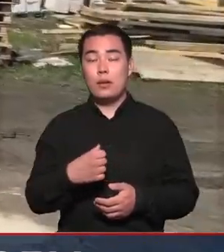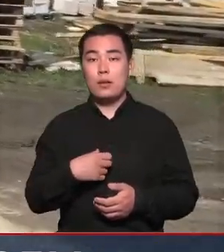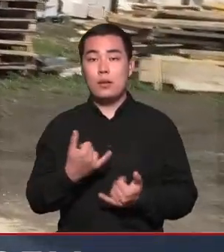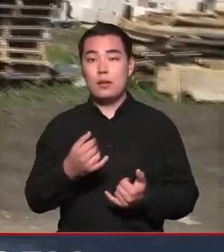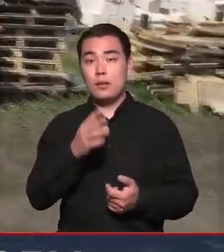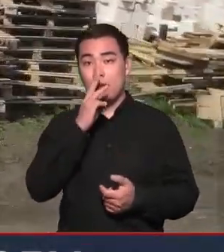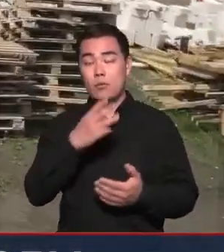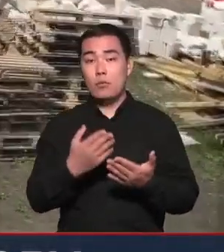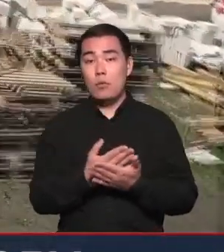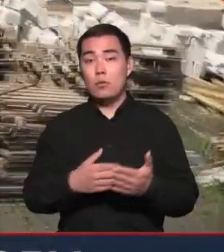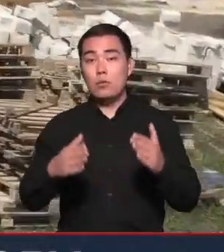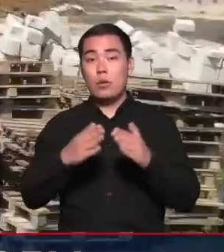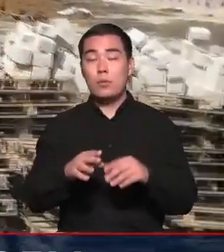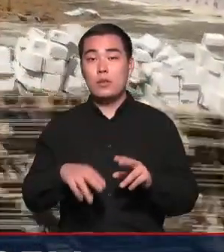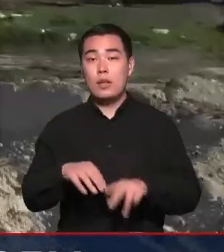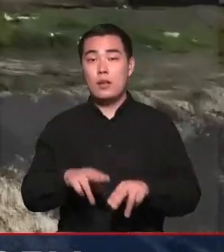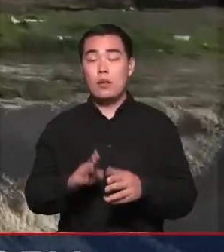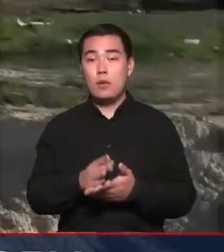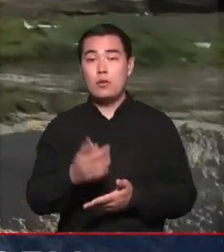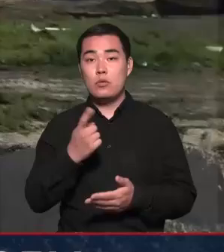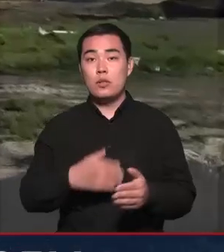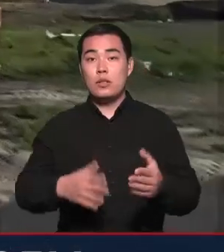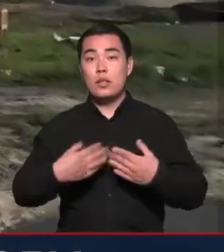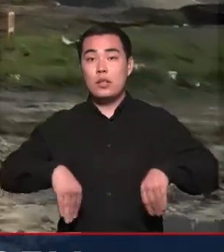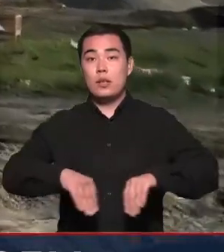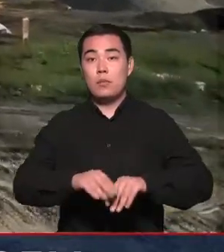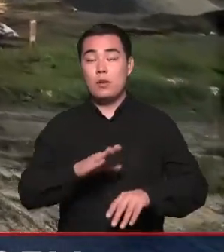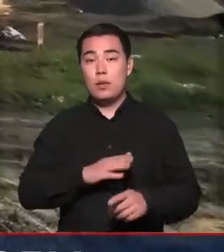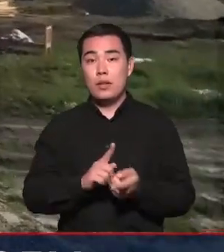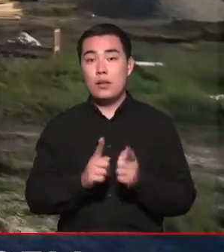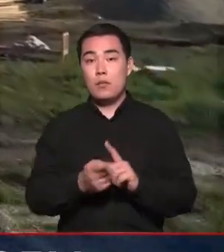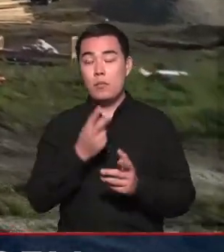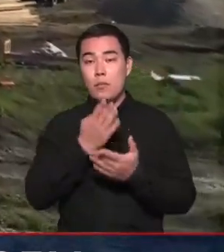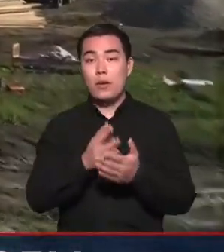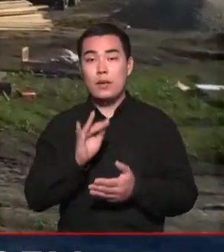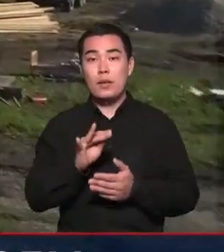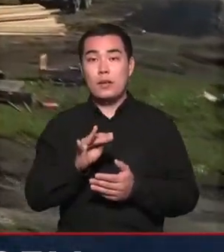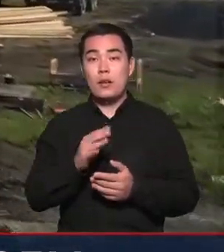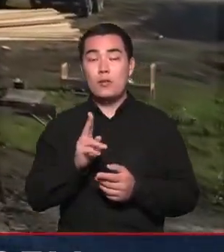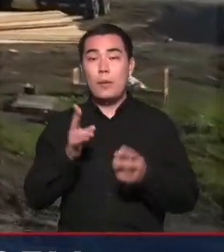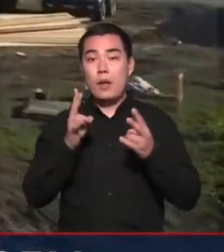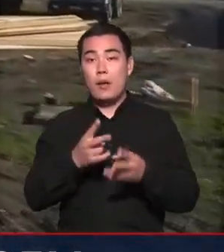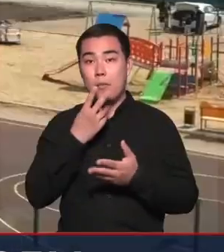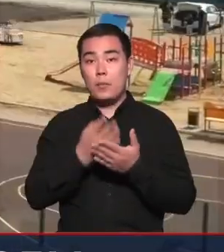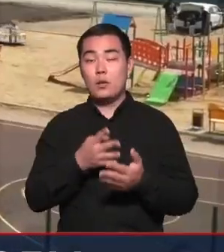қаржысына жаңа үйлер салынып жатыр. 100 отбасы қоныстанып үлгерді. Мұнымен қоса тасқыннан зардап